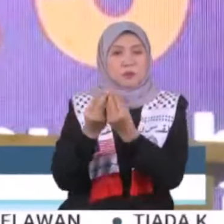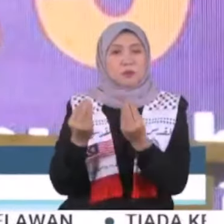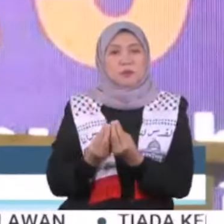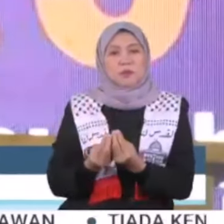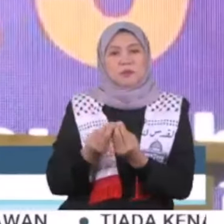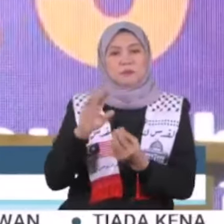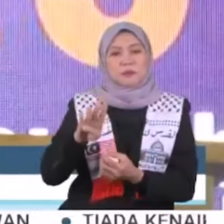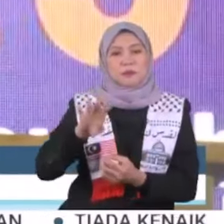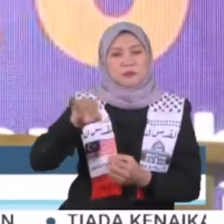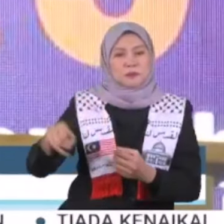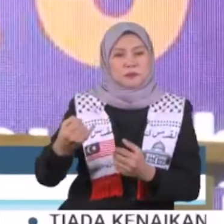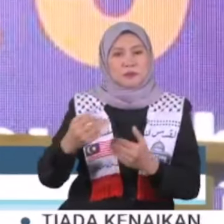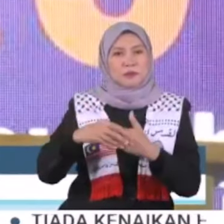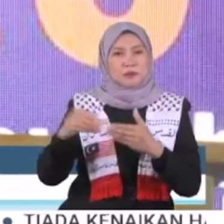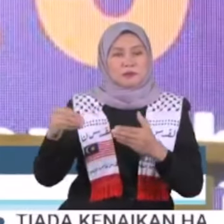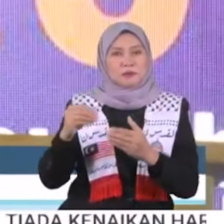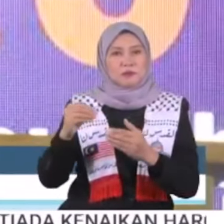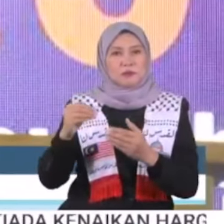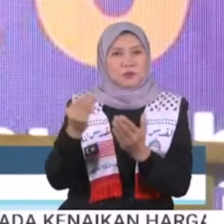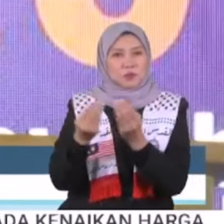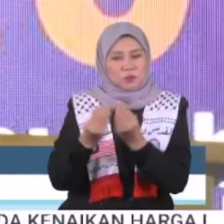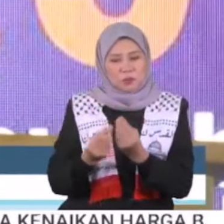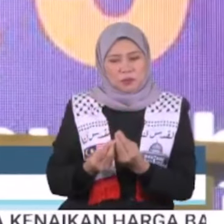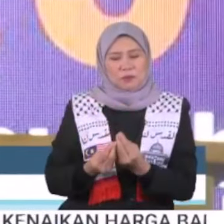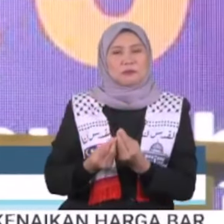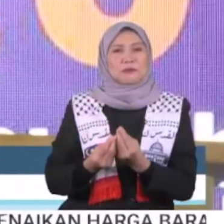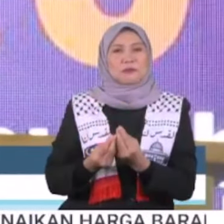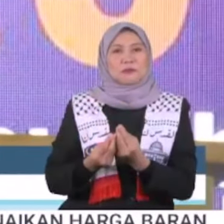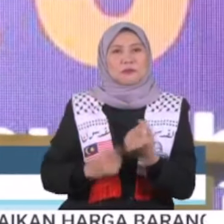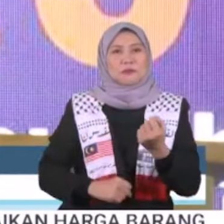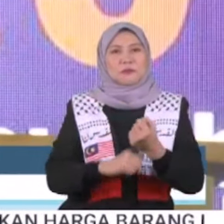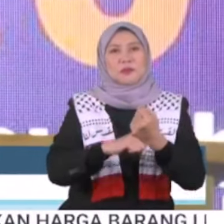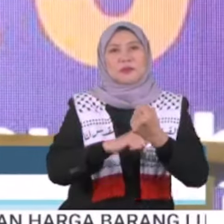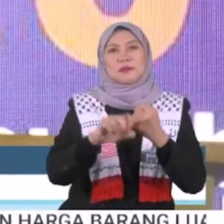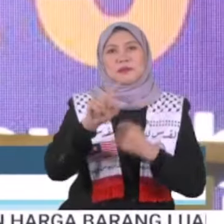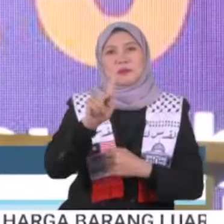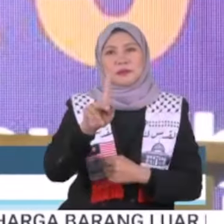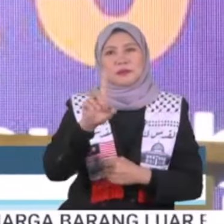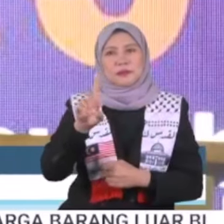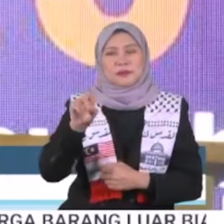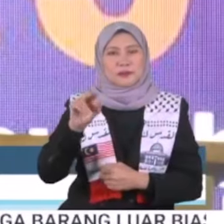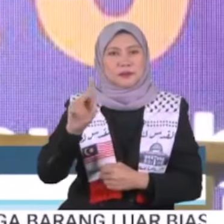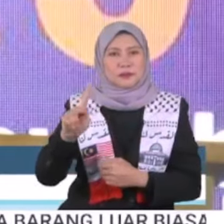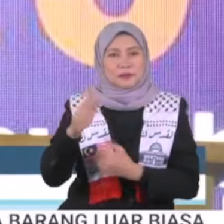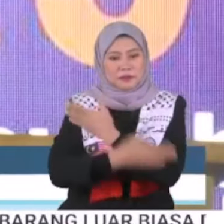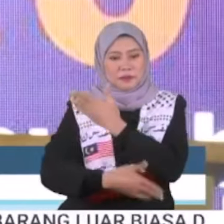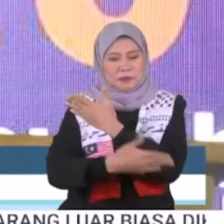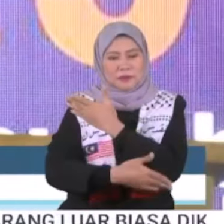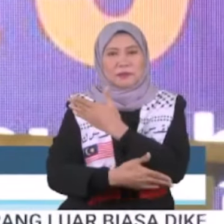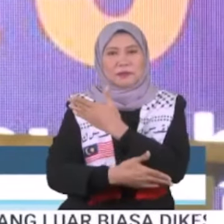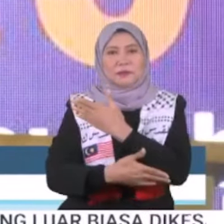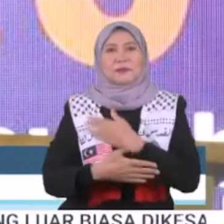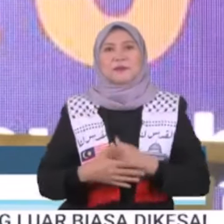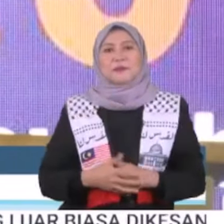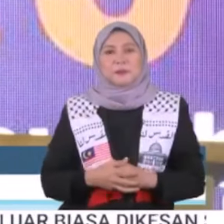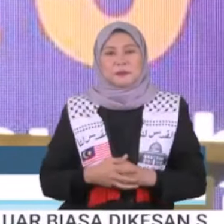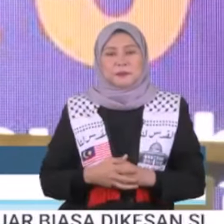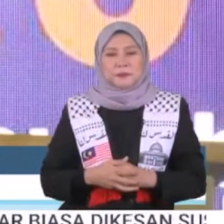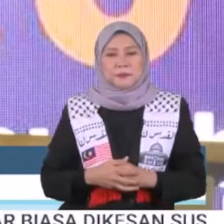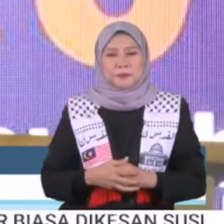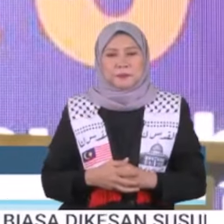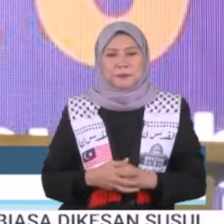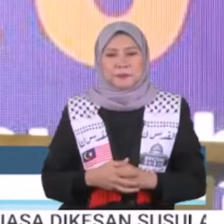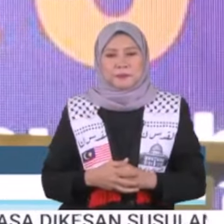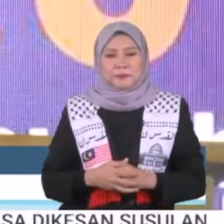juta ringgit jumlah jualan telah disumbangkan kepada KDNK negara melalui syarikat Gate to Global